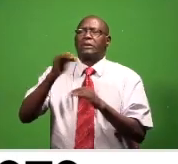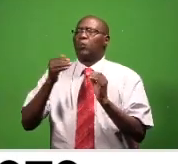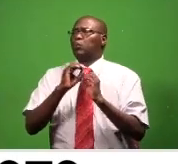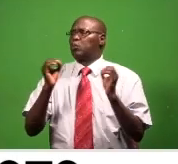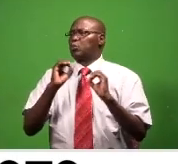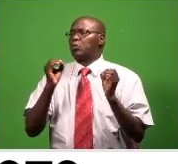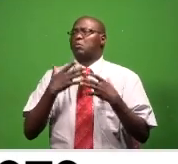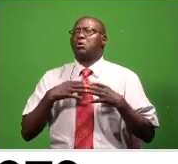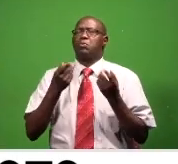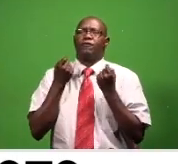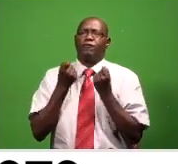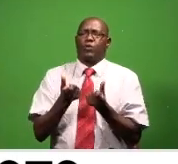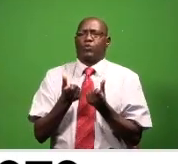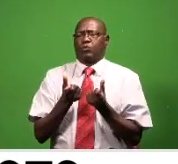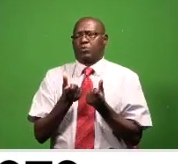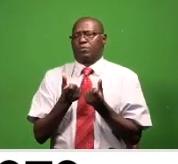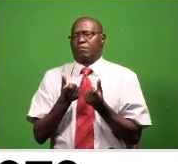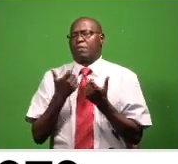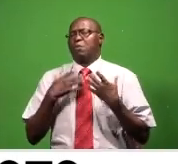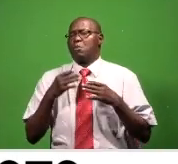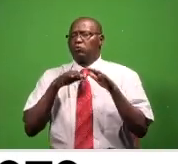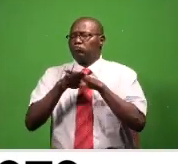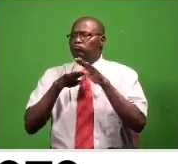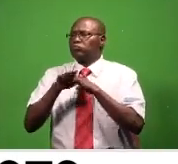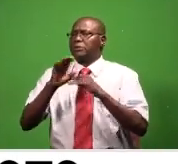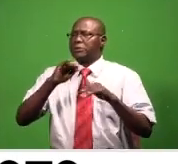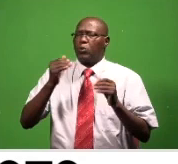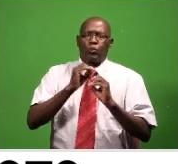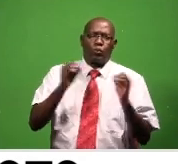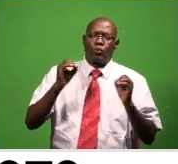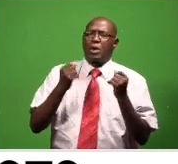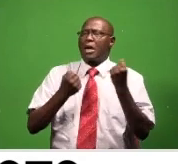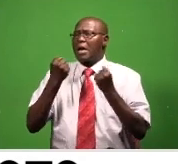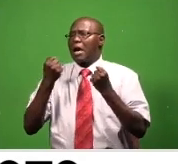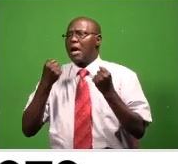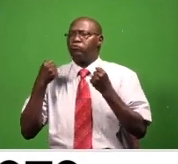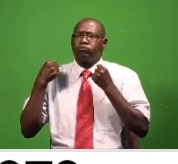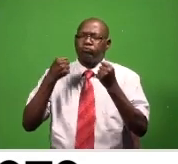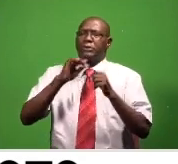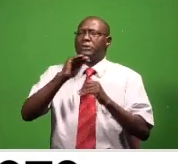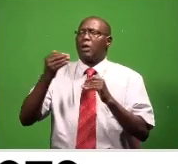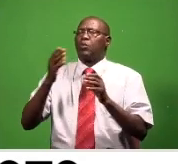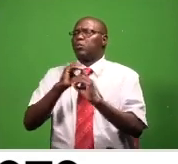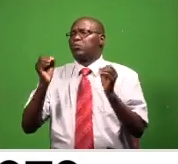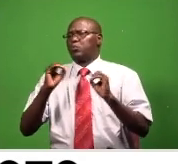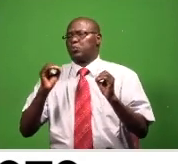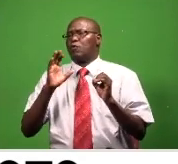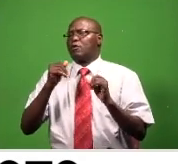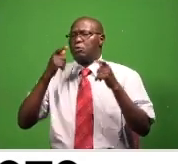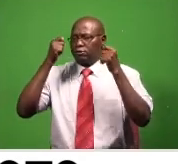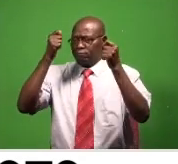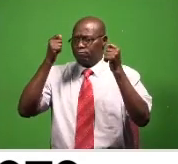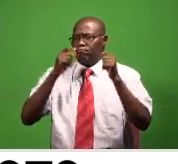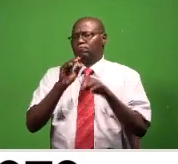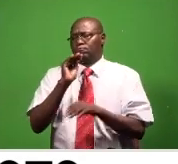hakuna watu wanaingia town, kuna mali magari ya zingi town kumefungwa na ni ya maandamano. So kitu tunaweza sema serikali kae